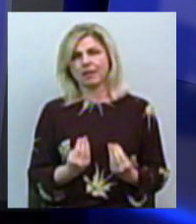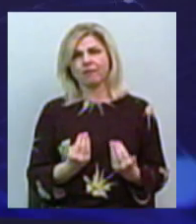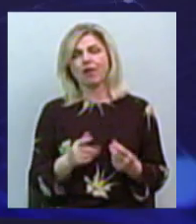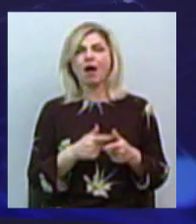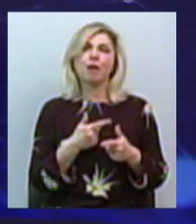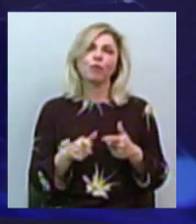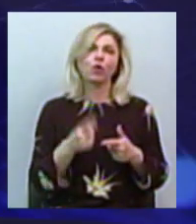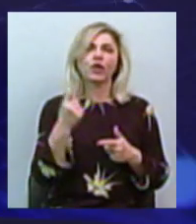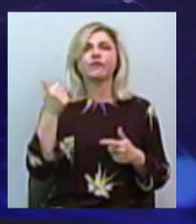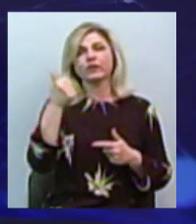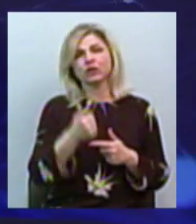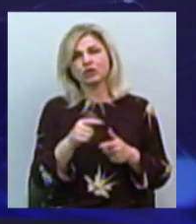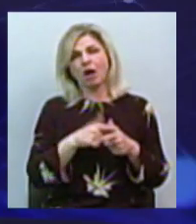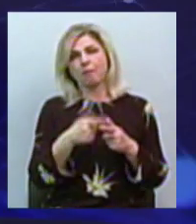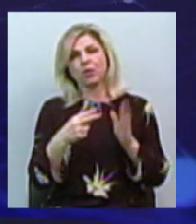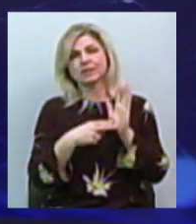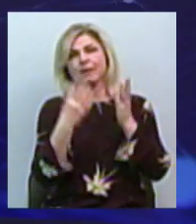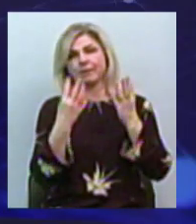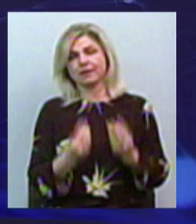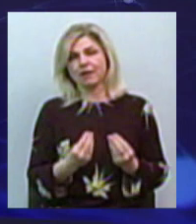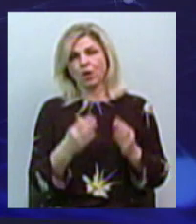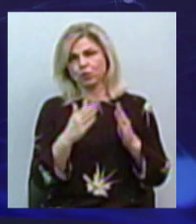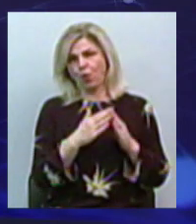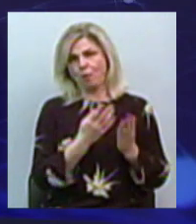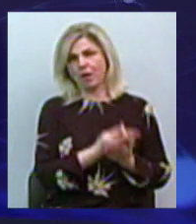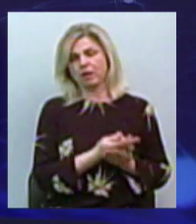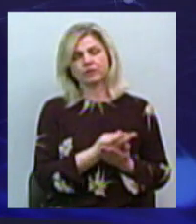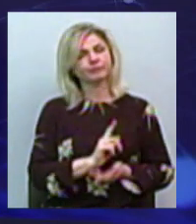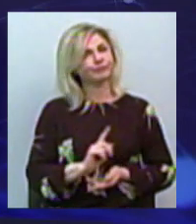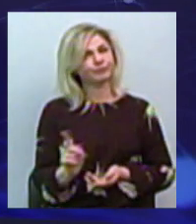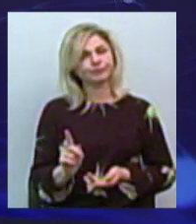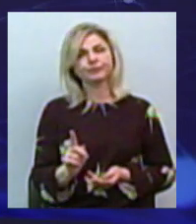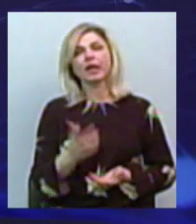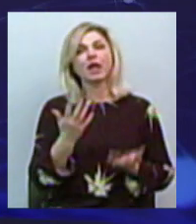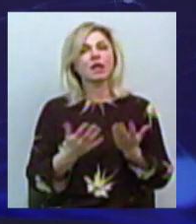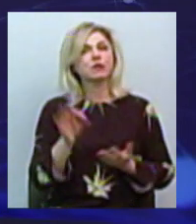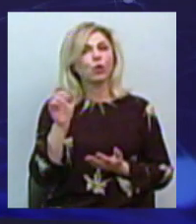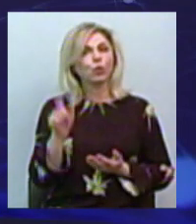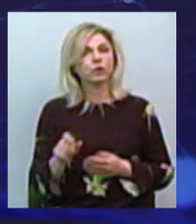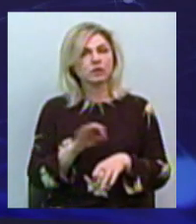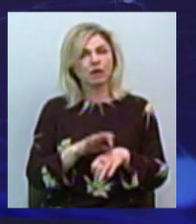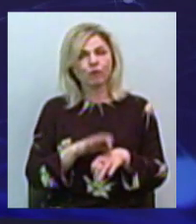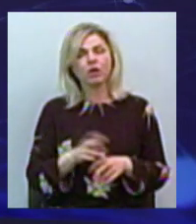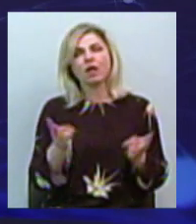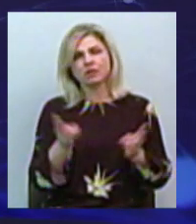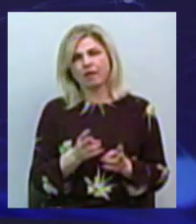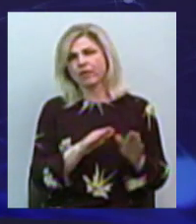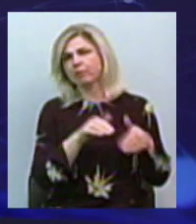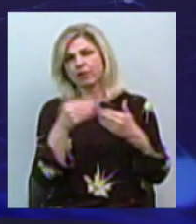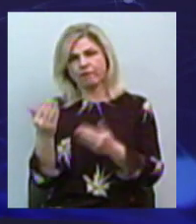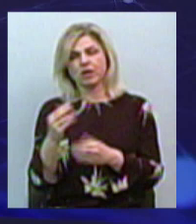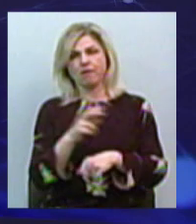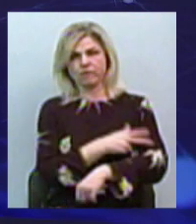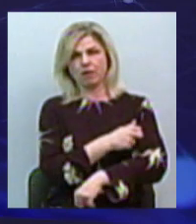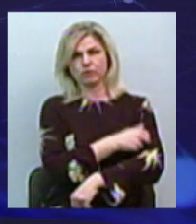або тиждень, або 7 днів. Тут не вийде, тут якщо тільки людина захворіла, то треба звертатися все ж таки за медичною